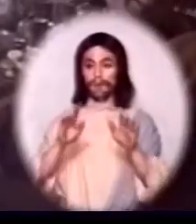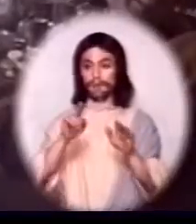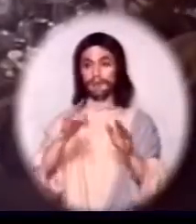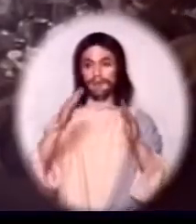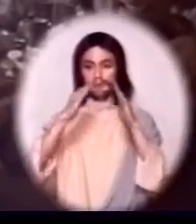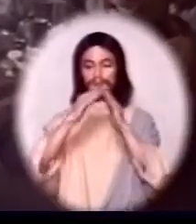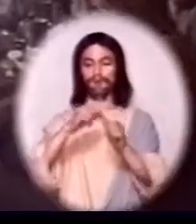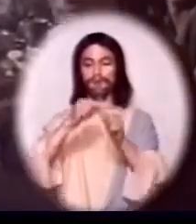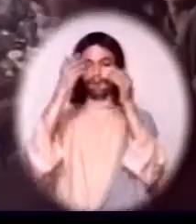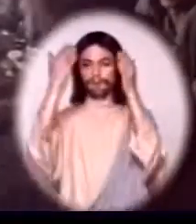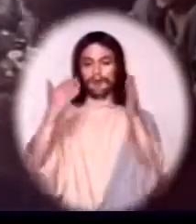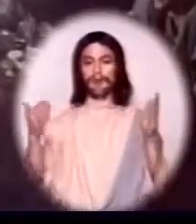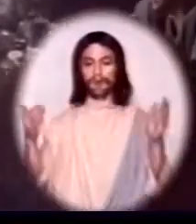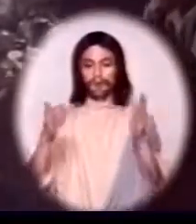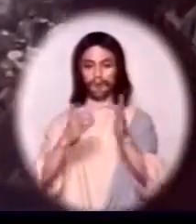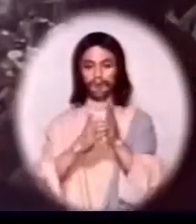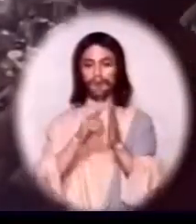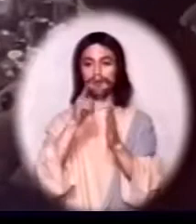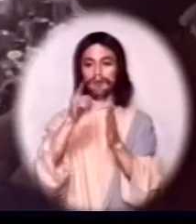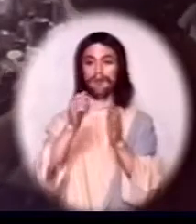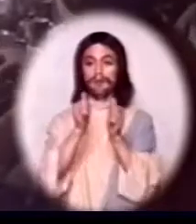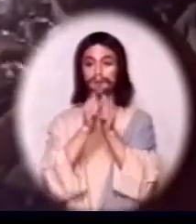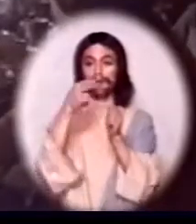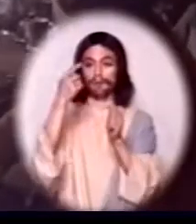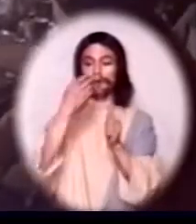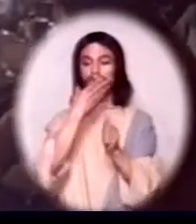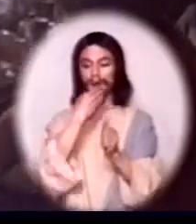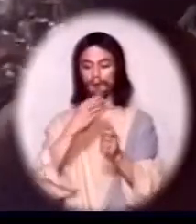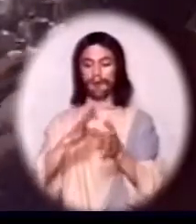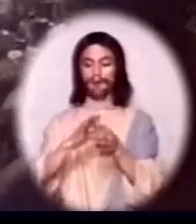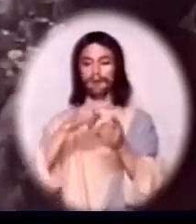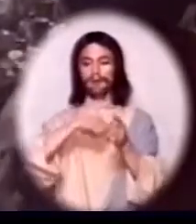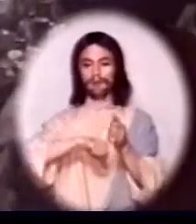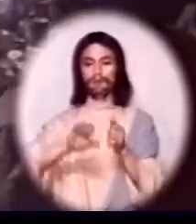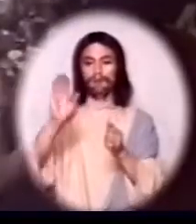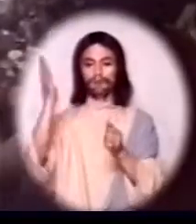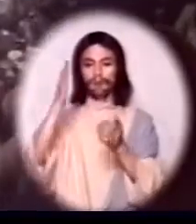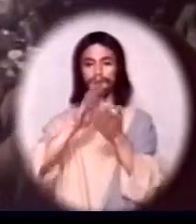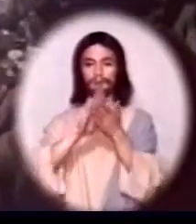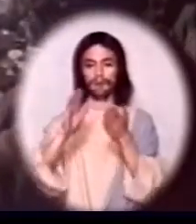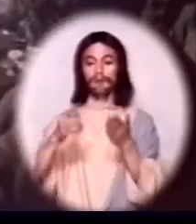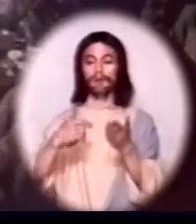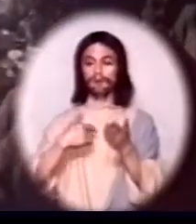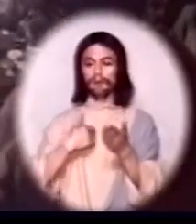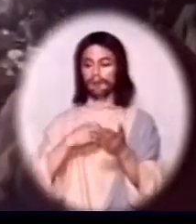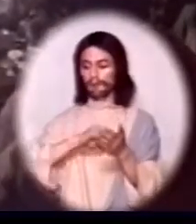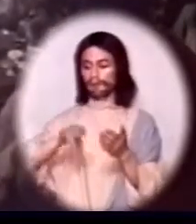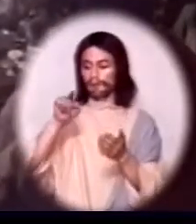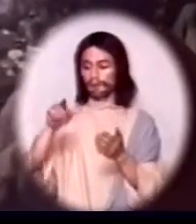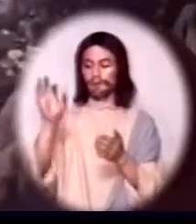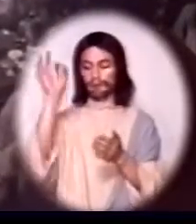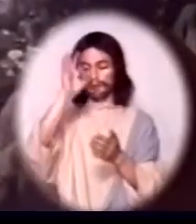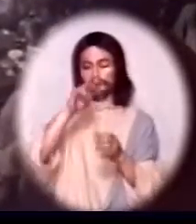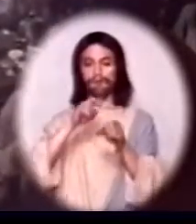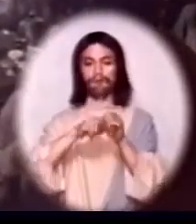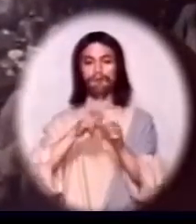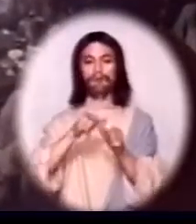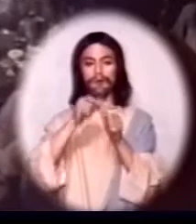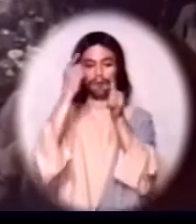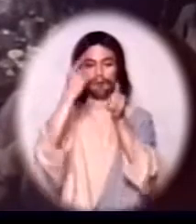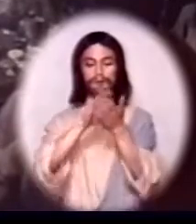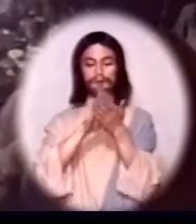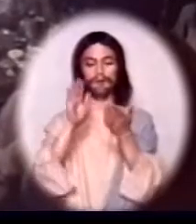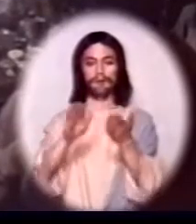오늘 이 집은 구원을 얻었으며 이 사람도 아브라함의 자손이 틀림이 없도다. 인자는 잃은 것을 찾아 구원하려